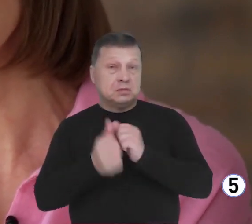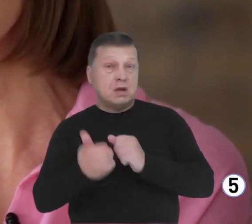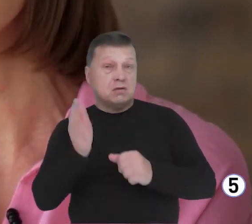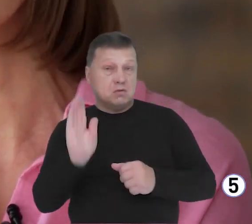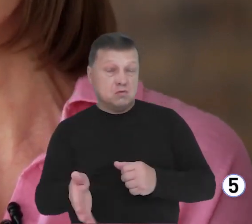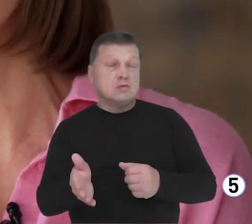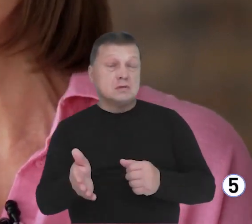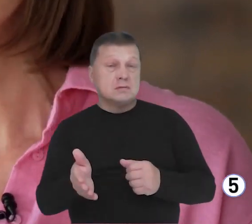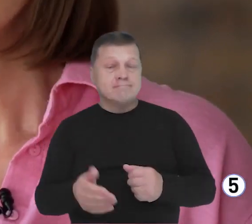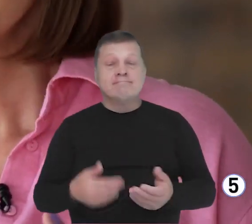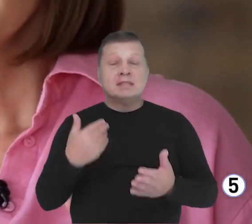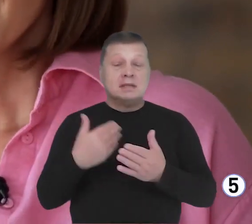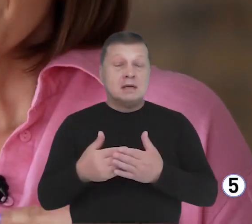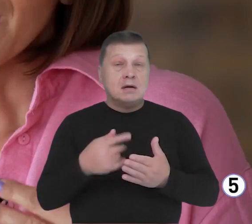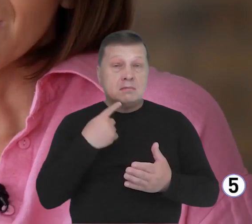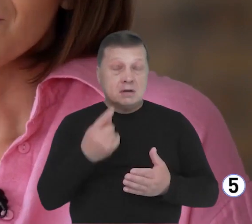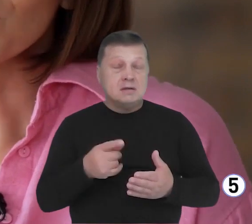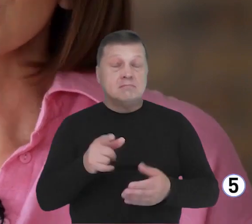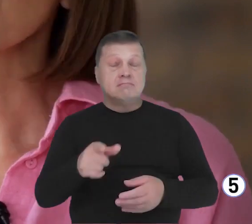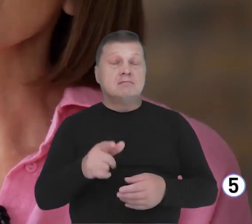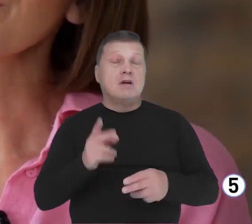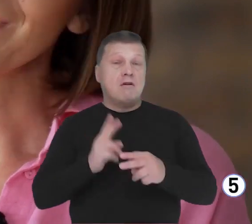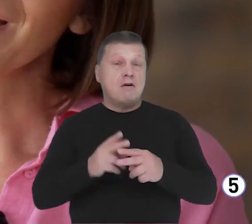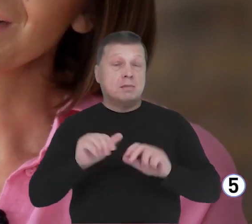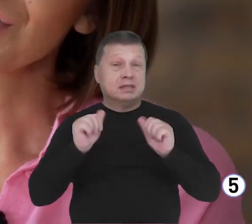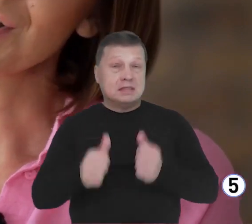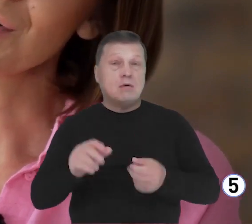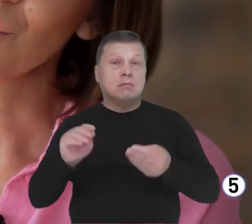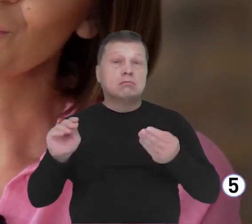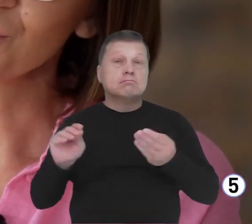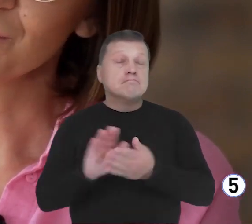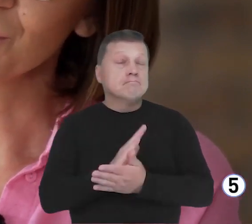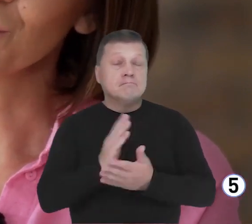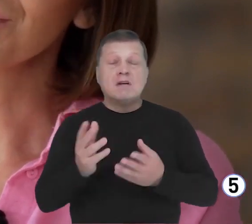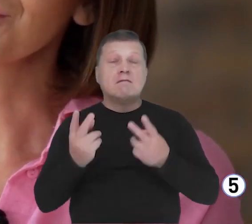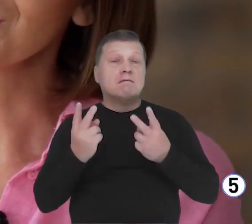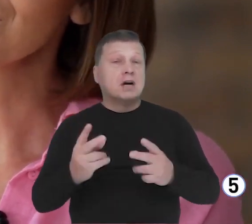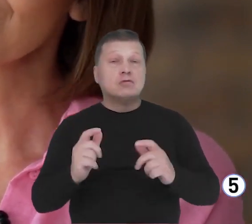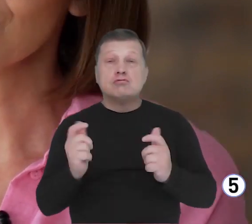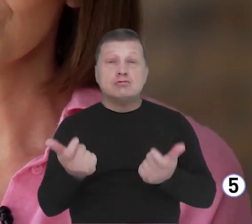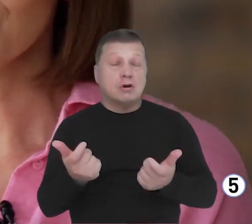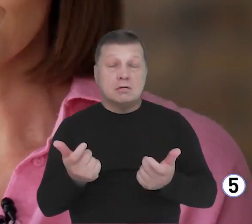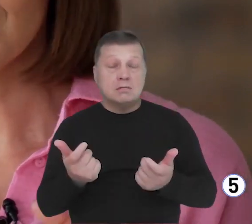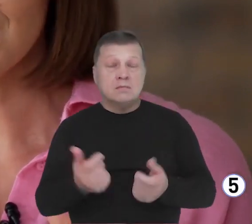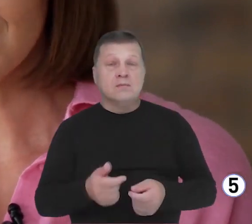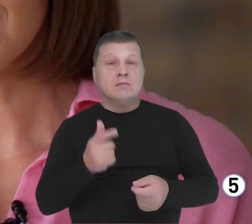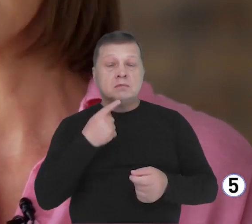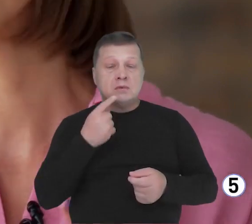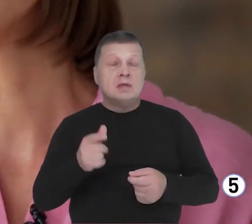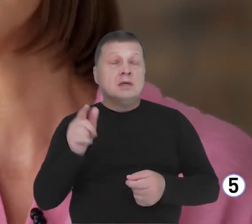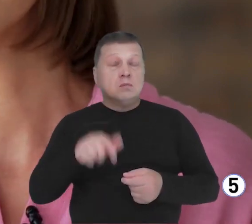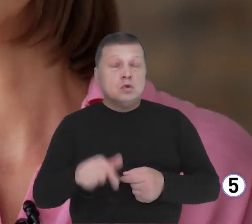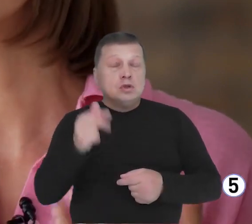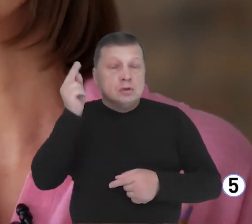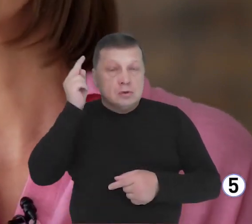się zmienić. Dlatego w procesie oswajania się z chorobą przewlekłą najważniejsze jest to, żebyśmy